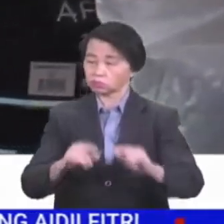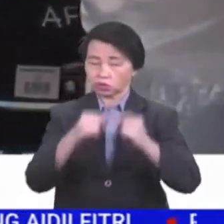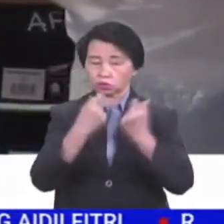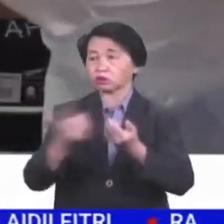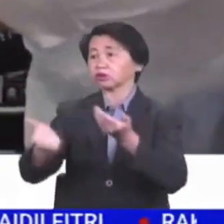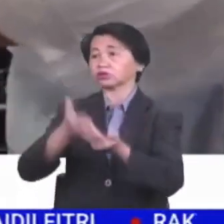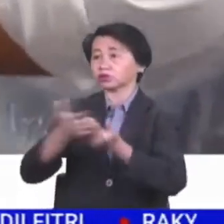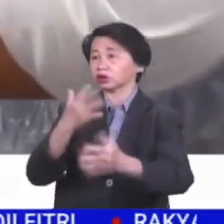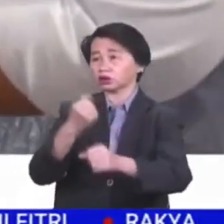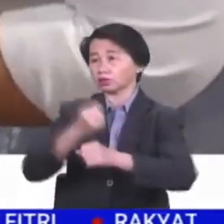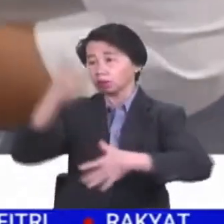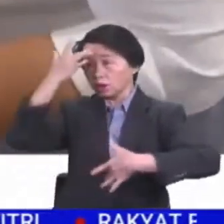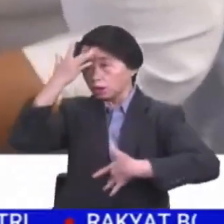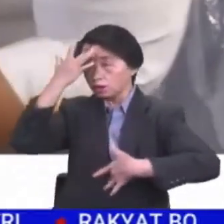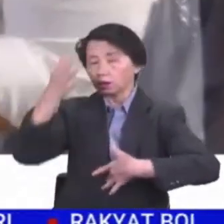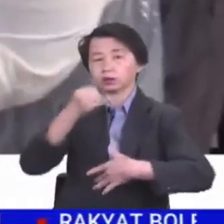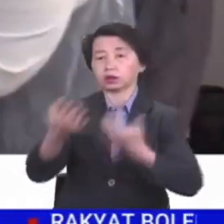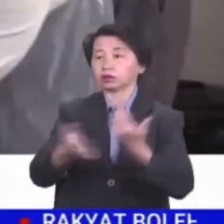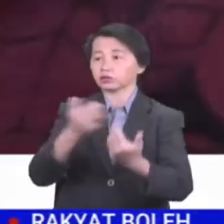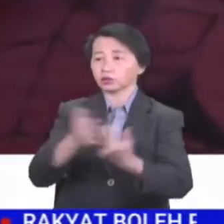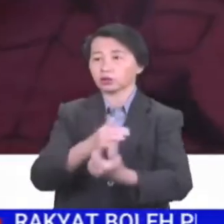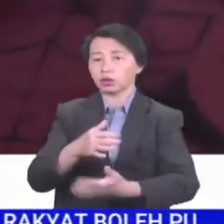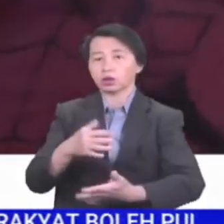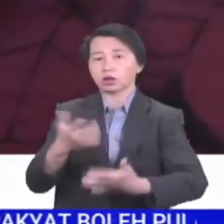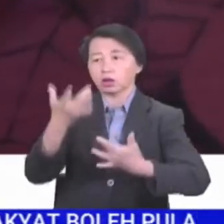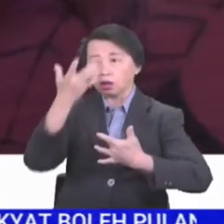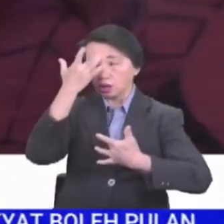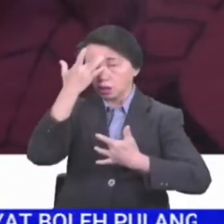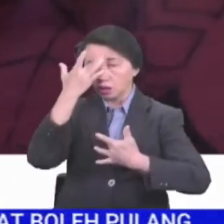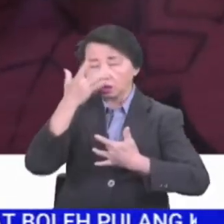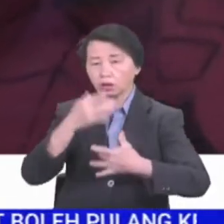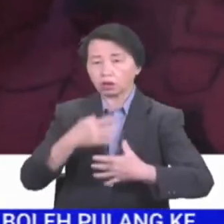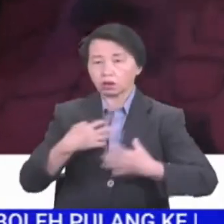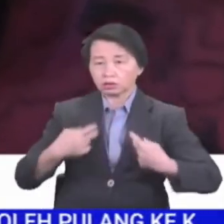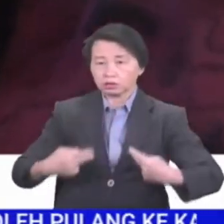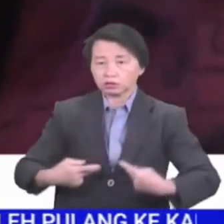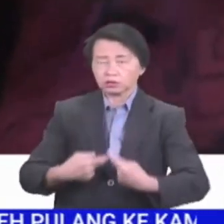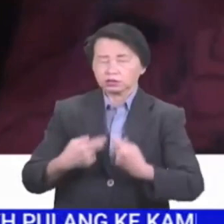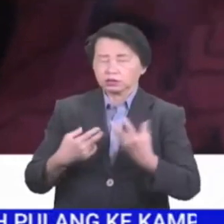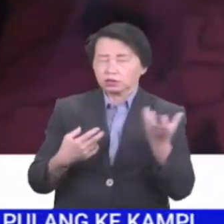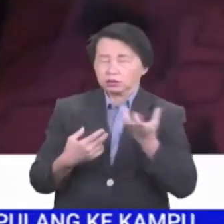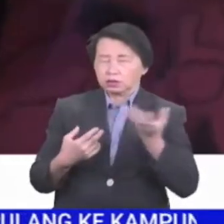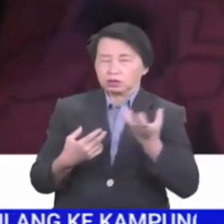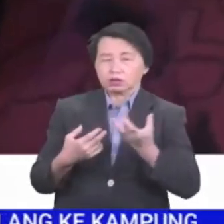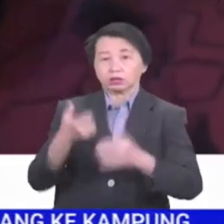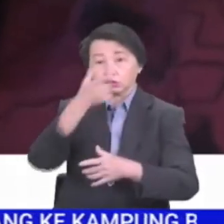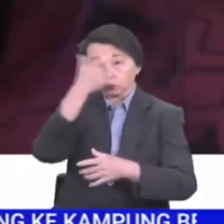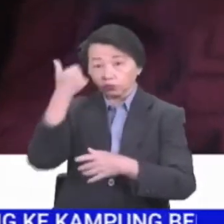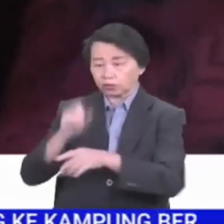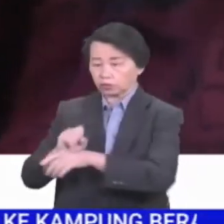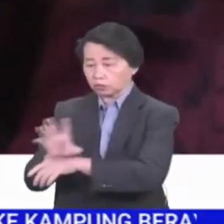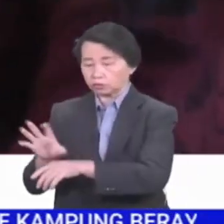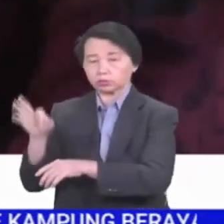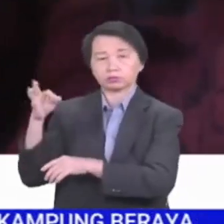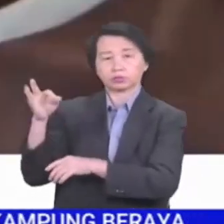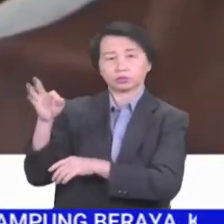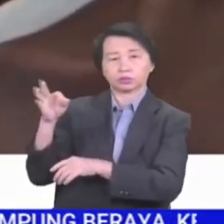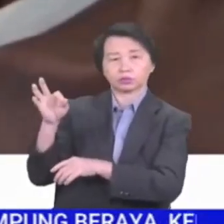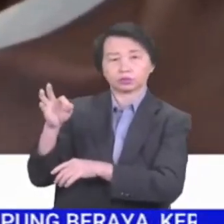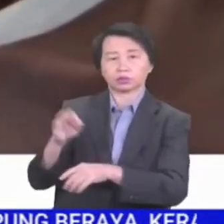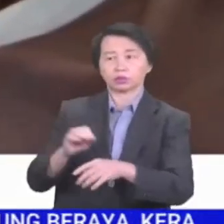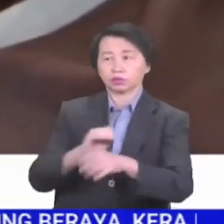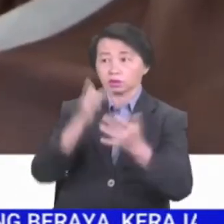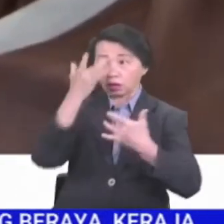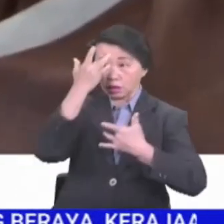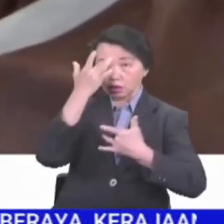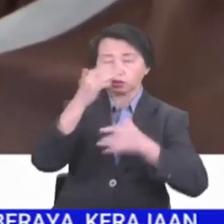yang mudah dijangkiti dan mudah menghidapi sindrom keradangan multisistem akibat COVID-19. Sindrom